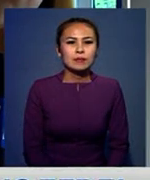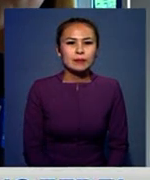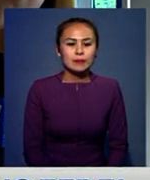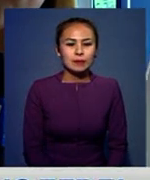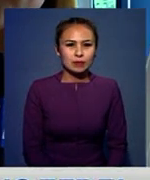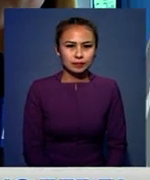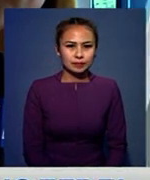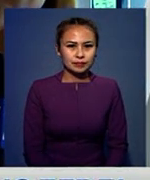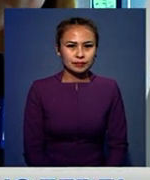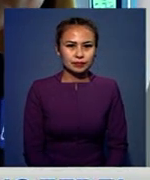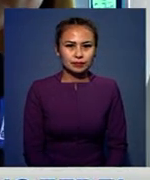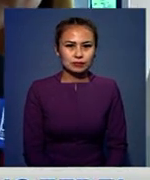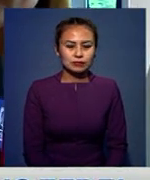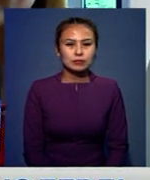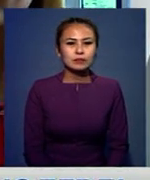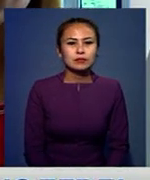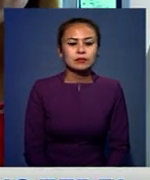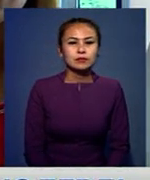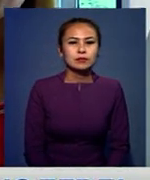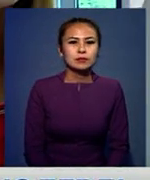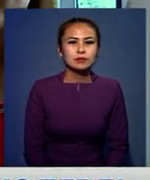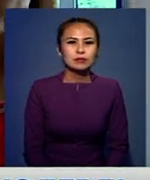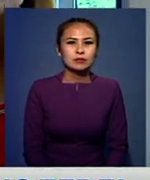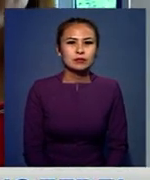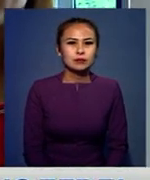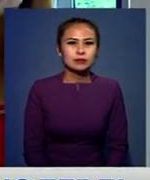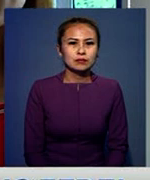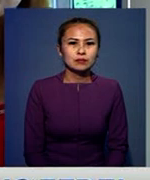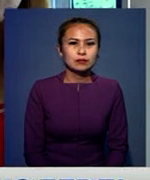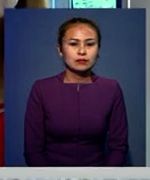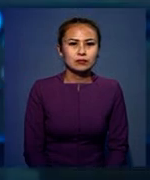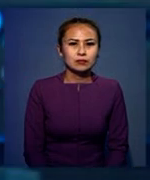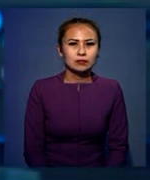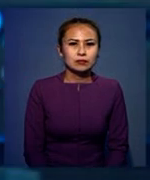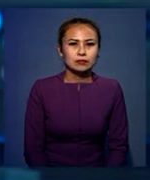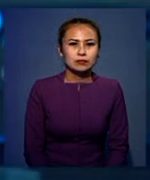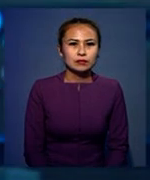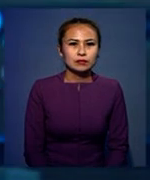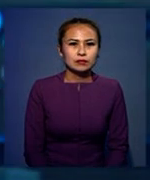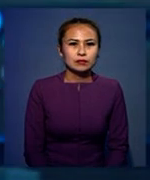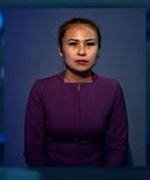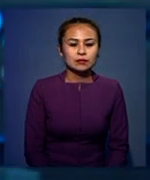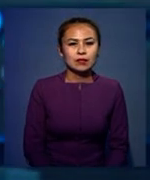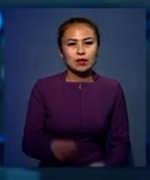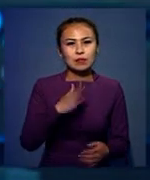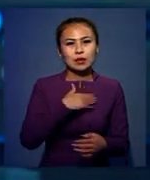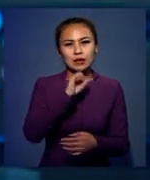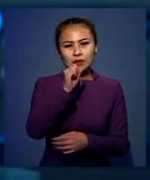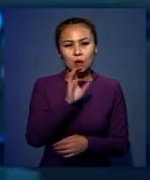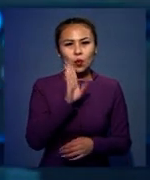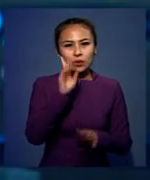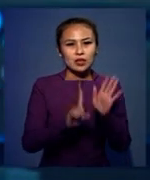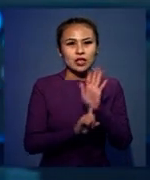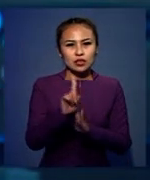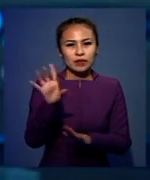Рахмет ақпарыңызға. Құрметті көрермен, Түркиядан тікелей байланысты әріптесіміз болған еді. Біз әрі қарай жалғастырамыз. Біздің тілшілер таң атқалы елордадағы